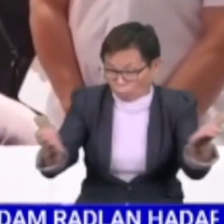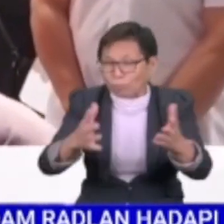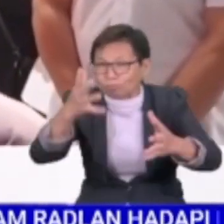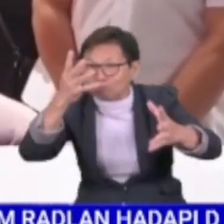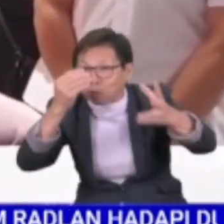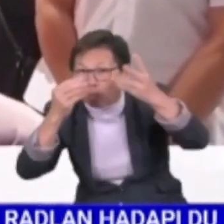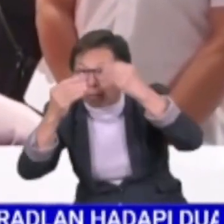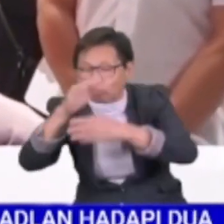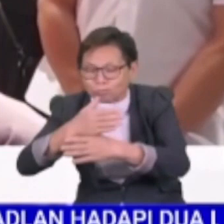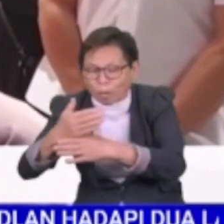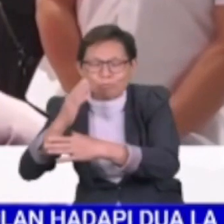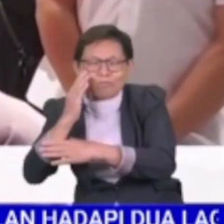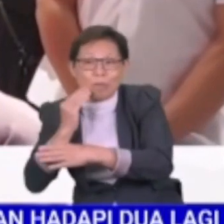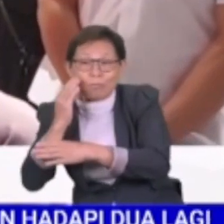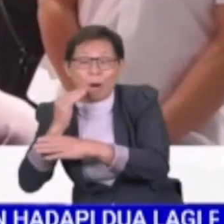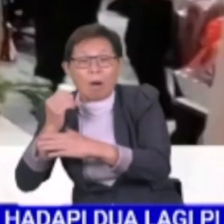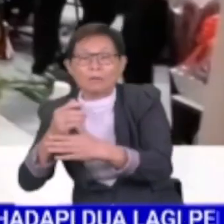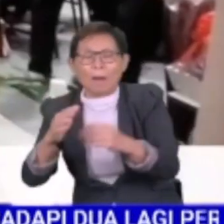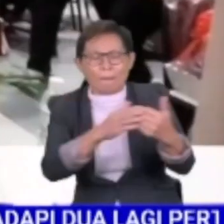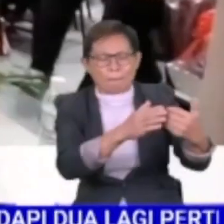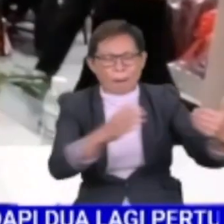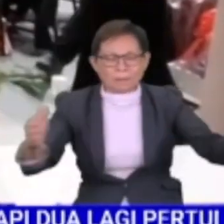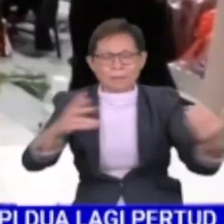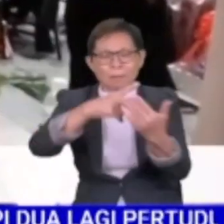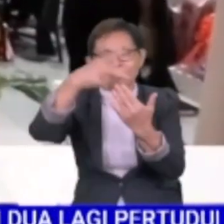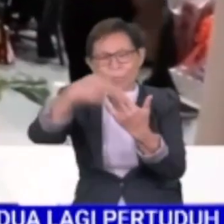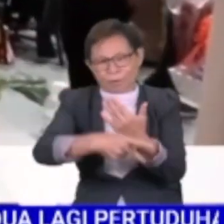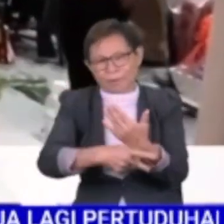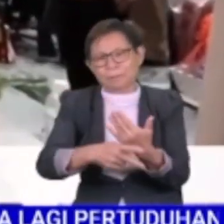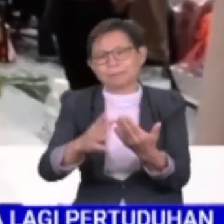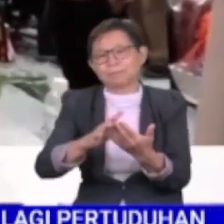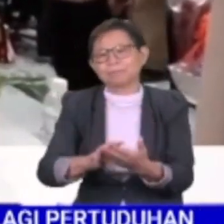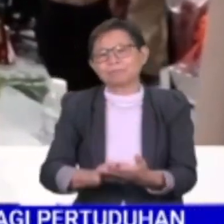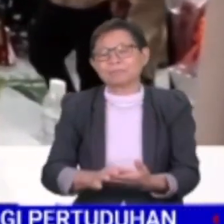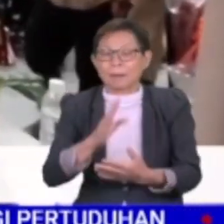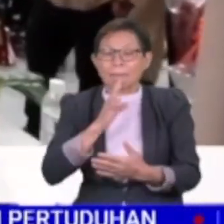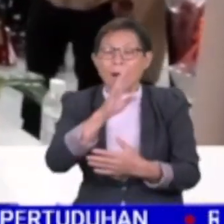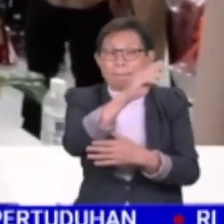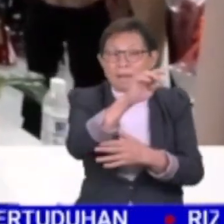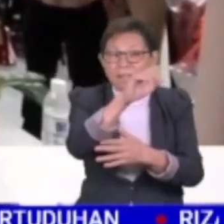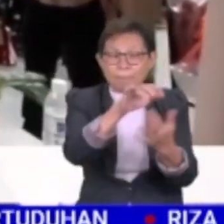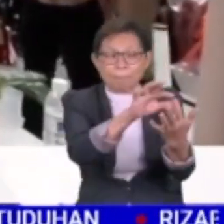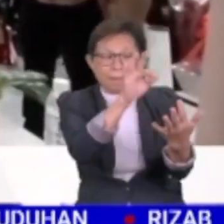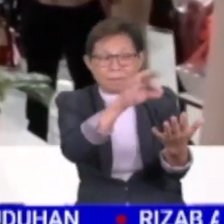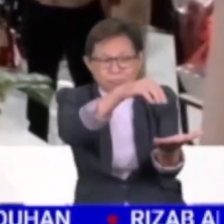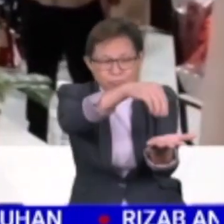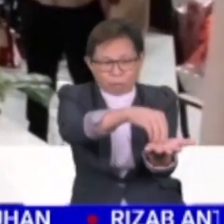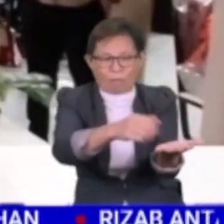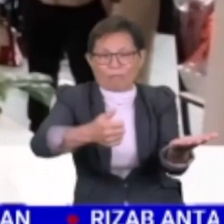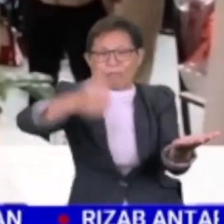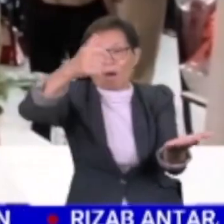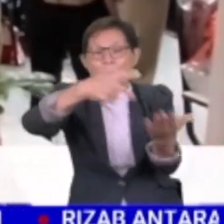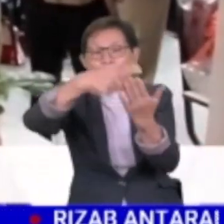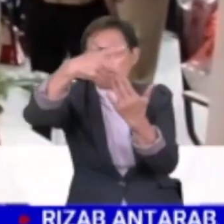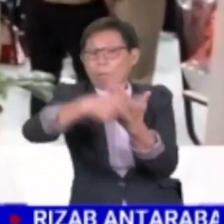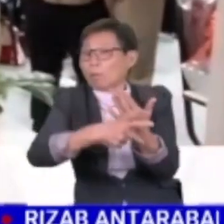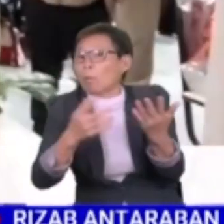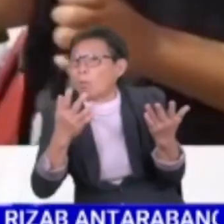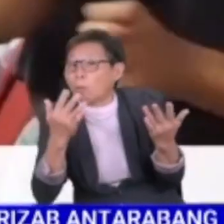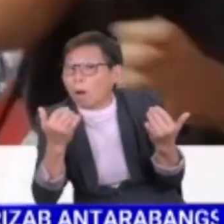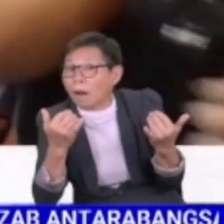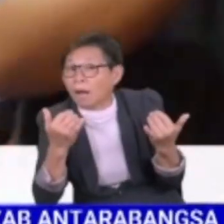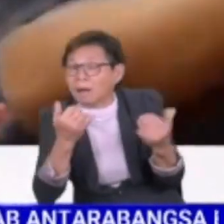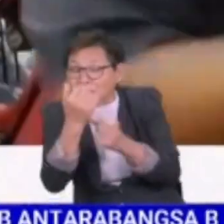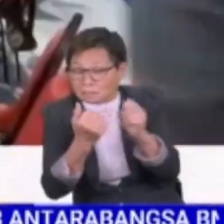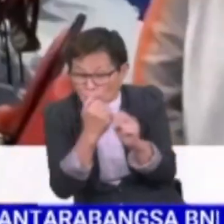menimba ilmu dan berkongsi pengalaman sepanjang program berkenaan tampaknya mirip dipilih sebagai lokasi pertama program seumpama